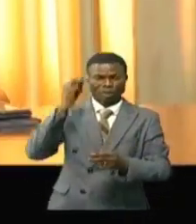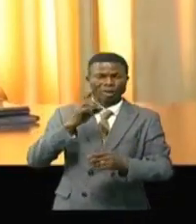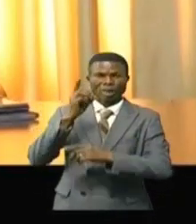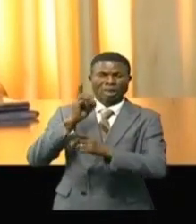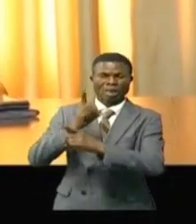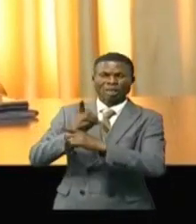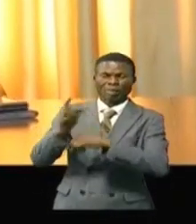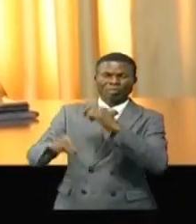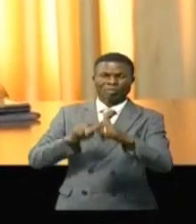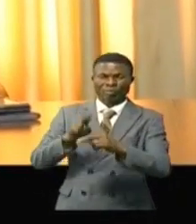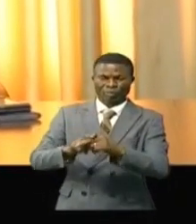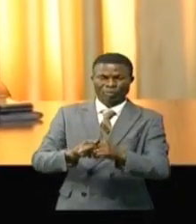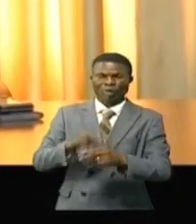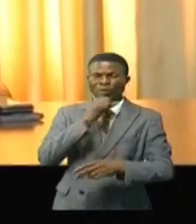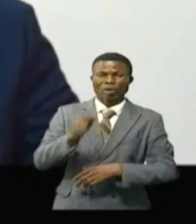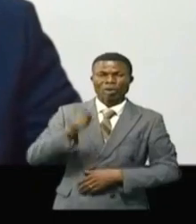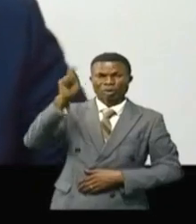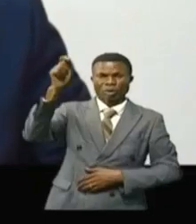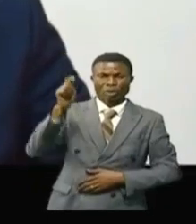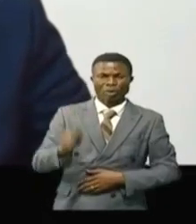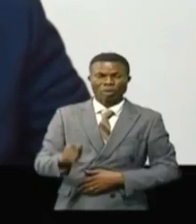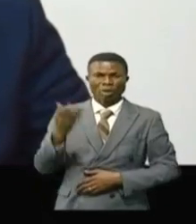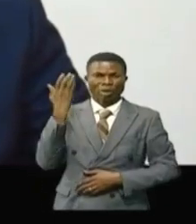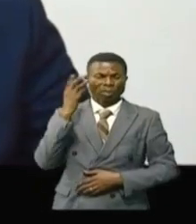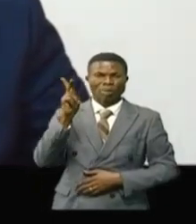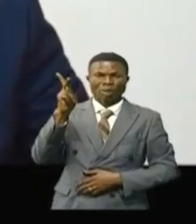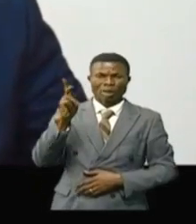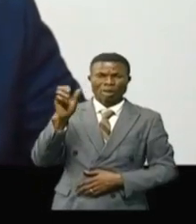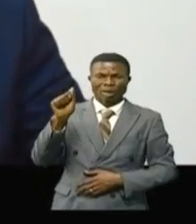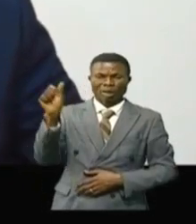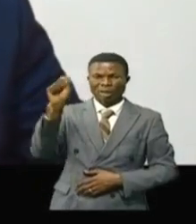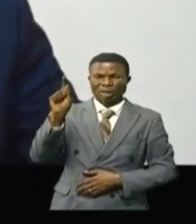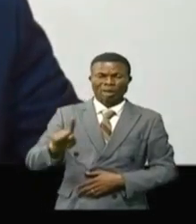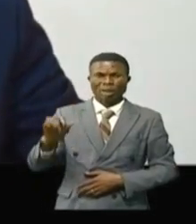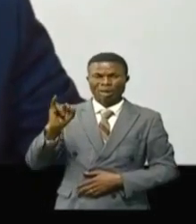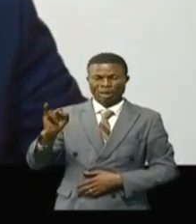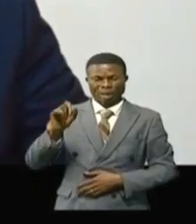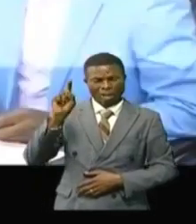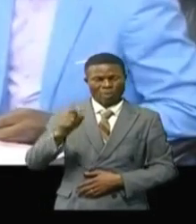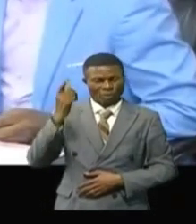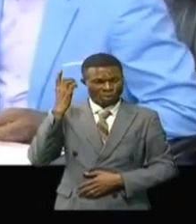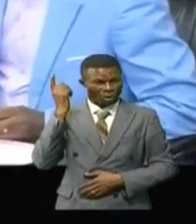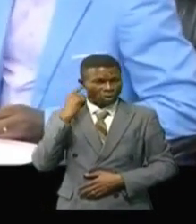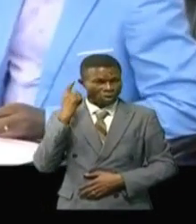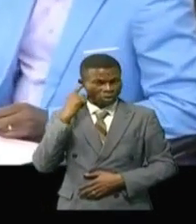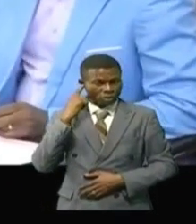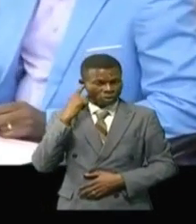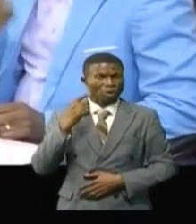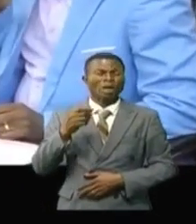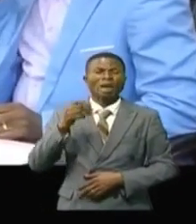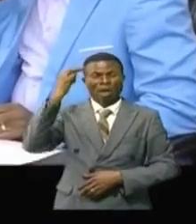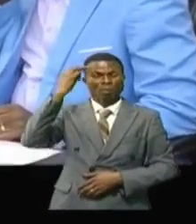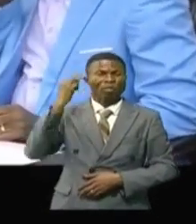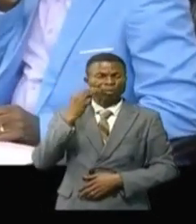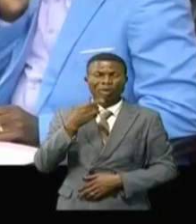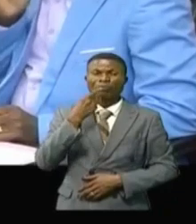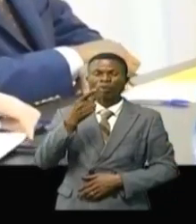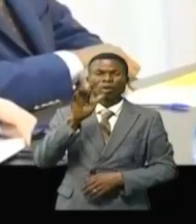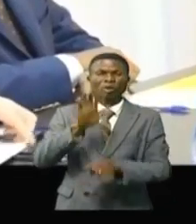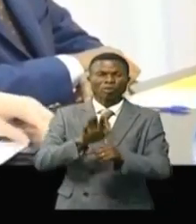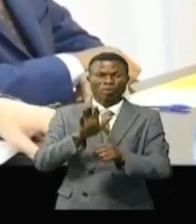nationale et ancien combattant. M. Kassim Diagne a voulu avoir de la bouche du Dr Gilbert Kabanda un certain